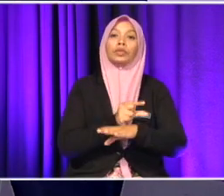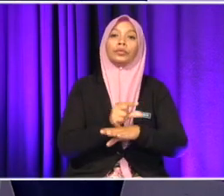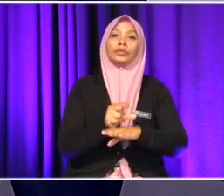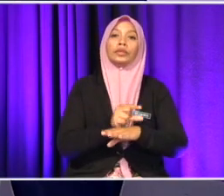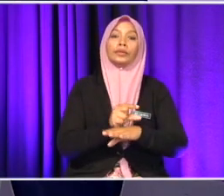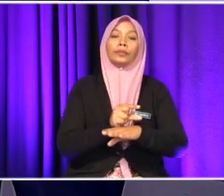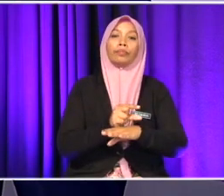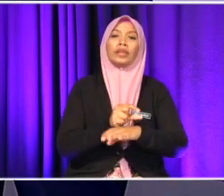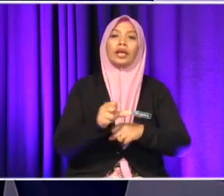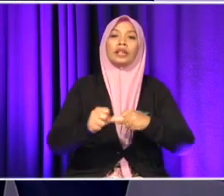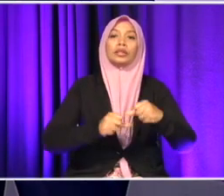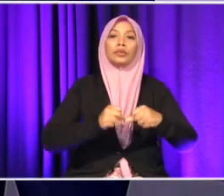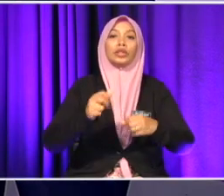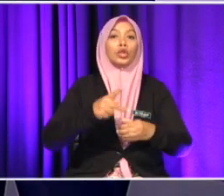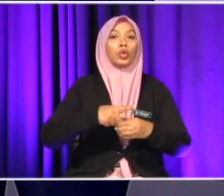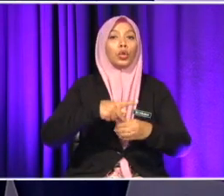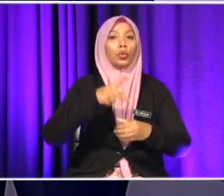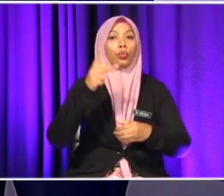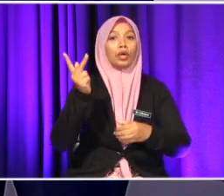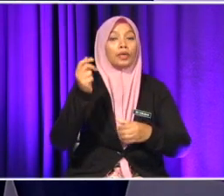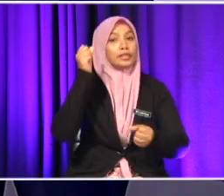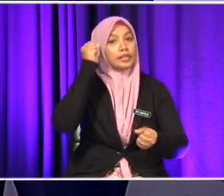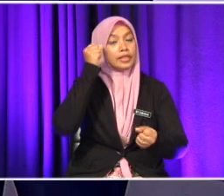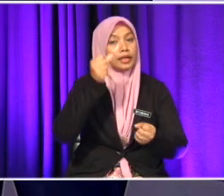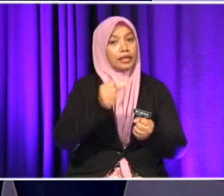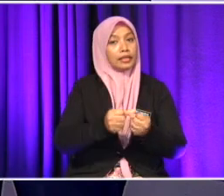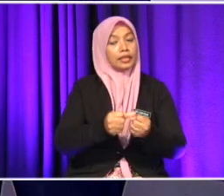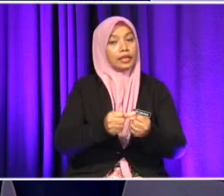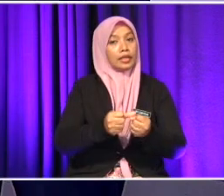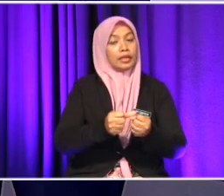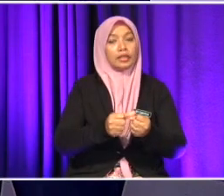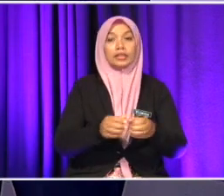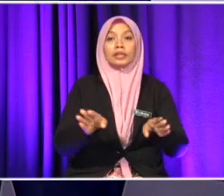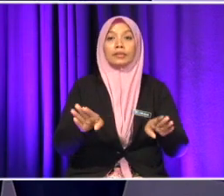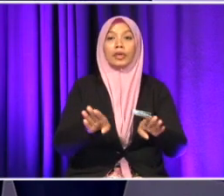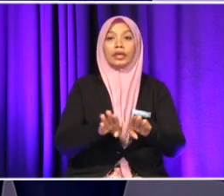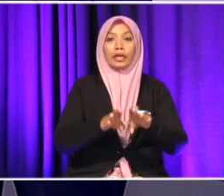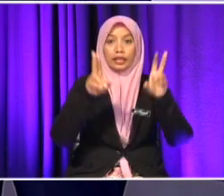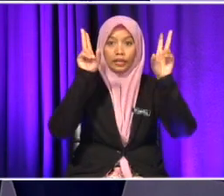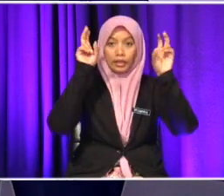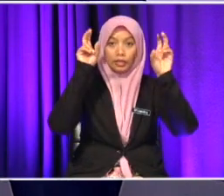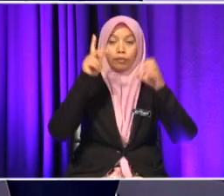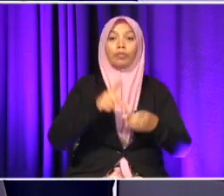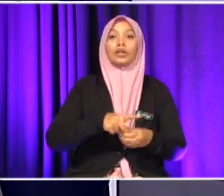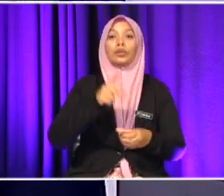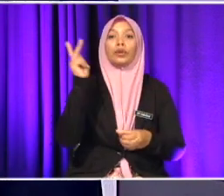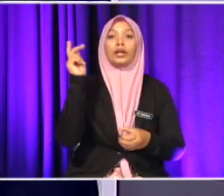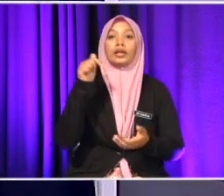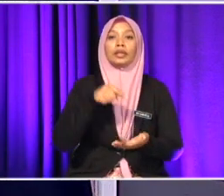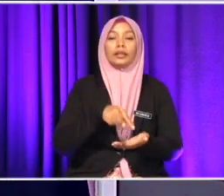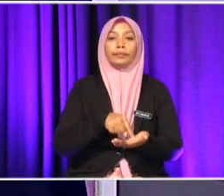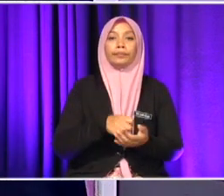activity pengeluaran yang perlu diingat untuk sebagai fakta lah dalam tajuk pengeluaran ini oke oke